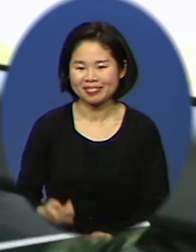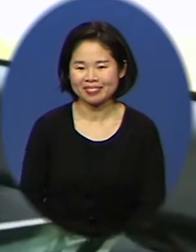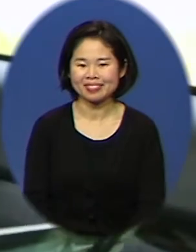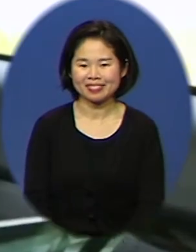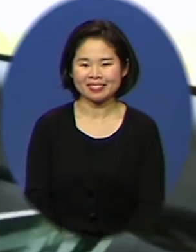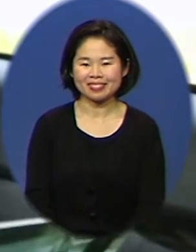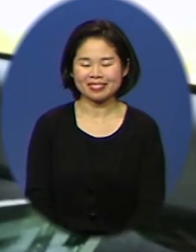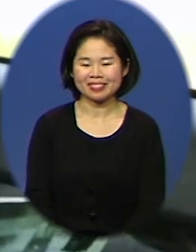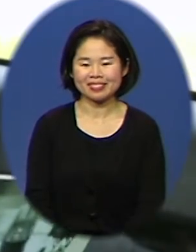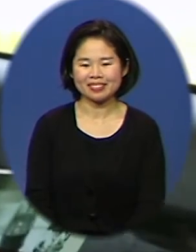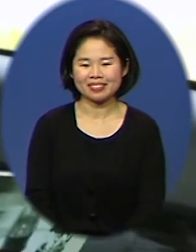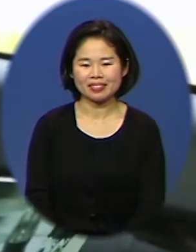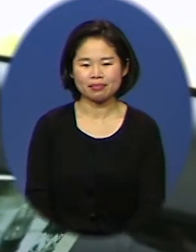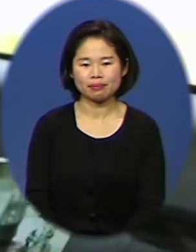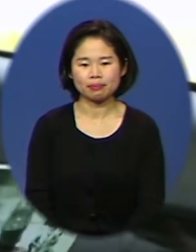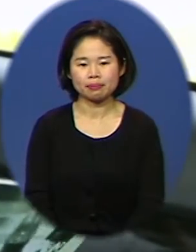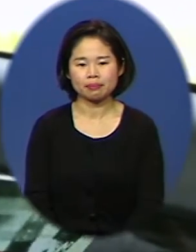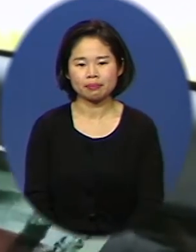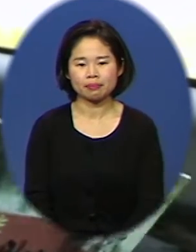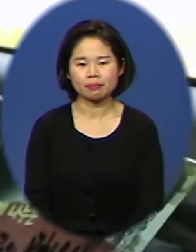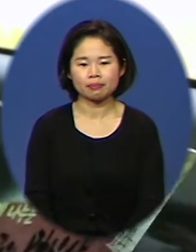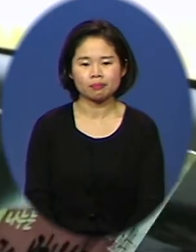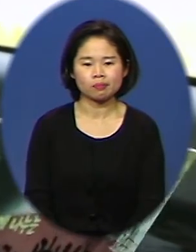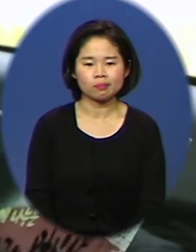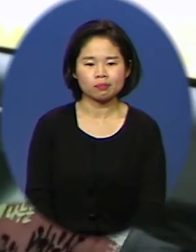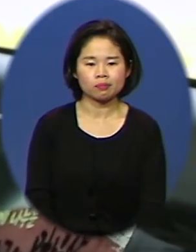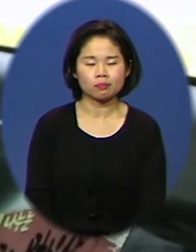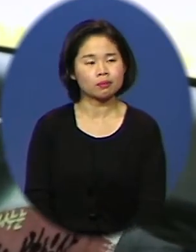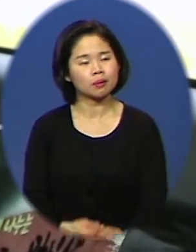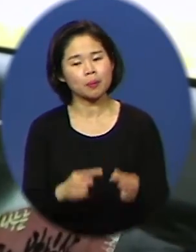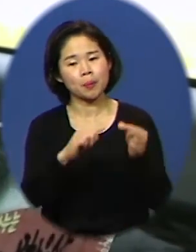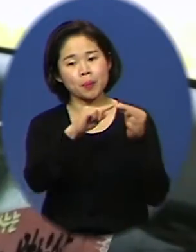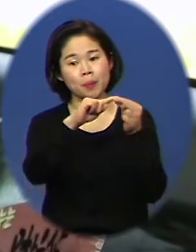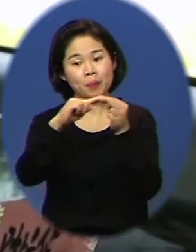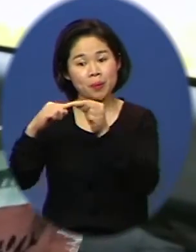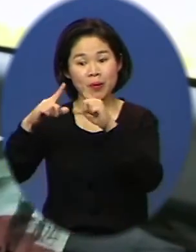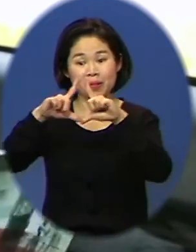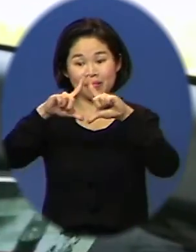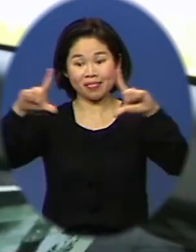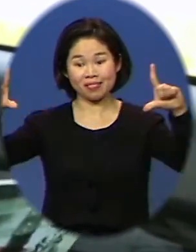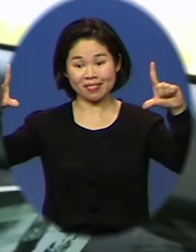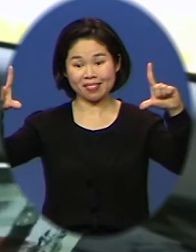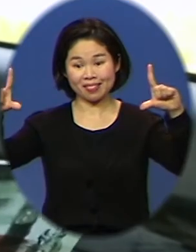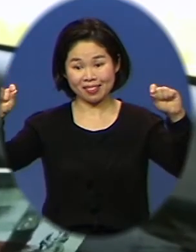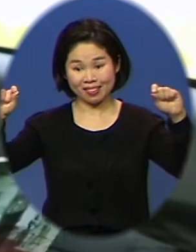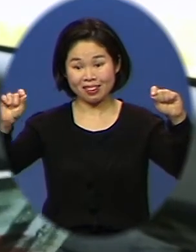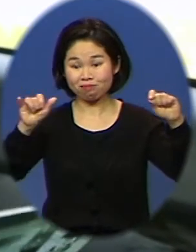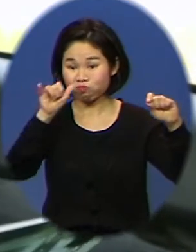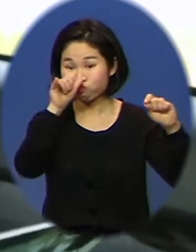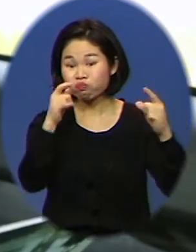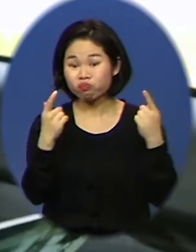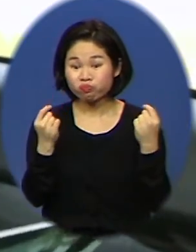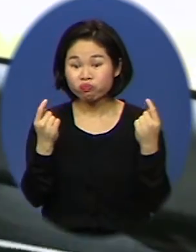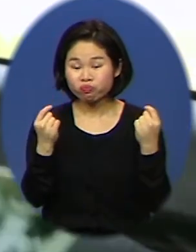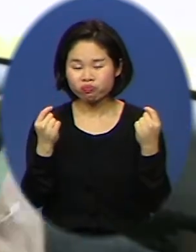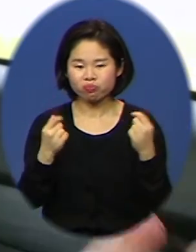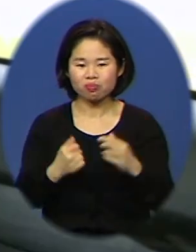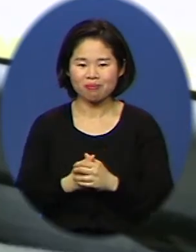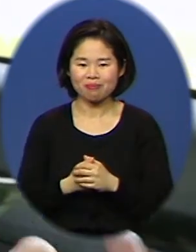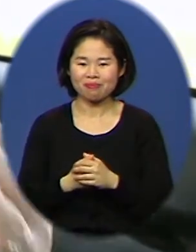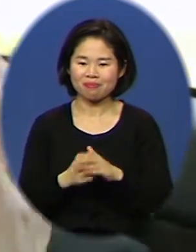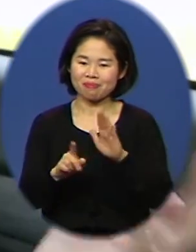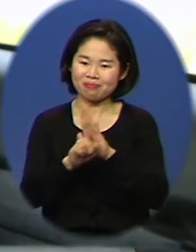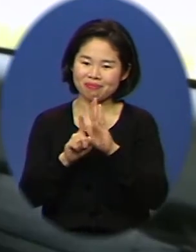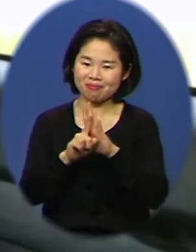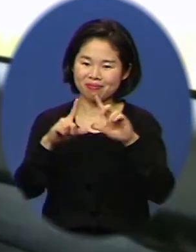물어보고, 뭐 가다가 표? 사인 있을 수도 있어요. 그래서 사인을